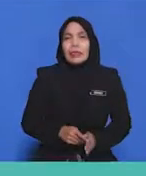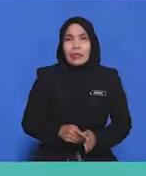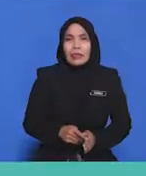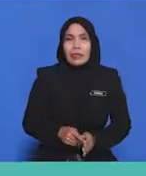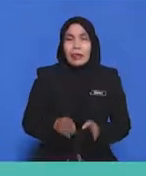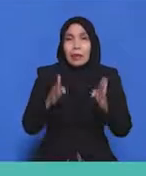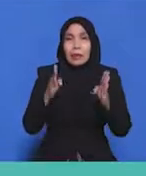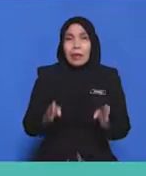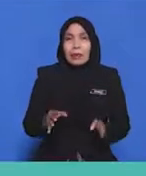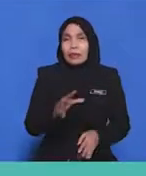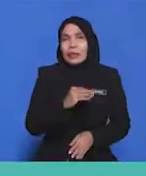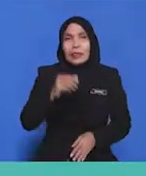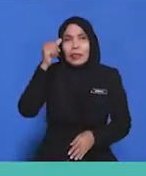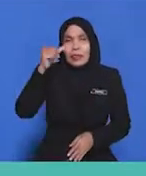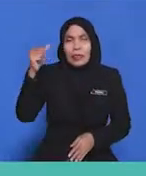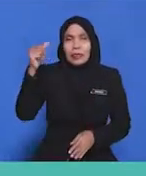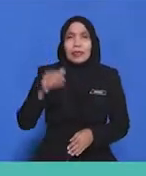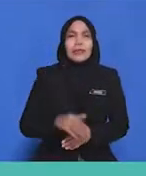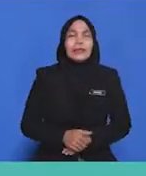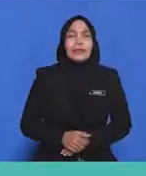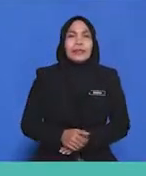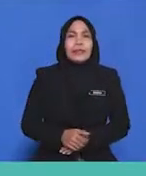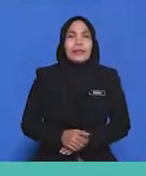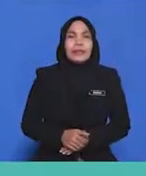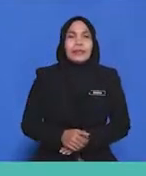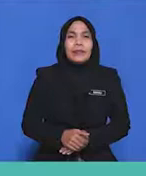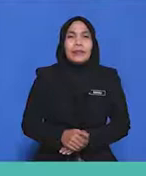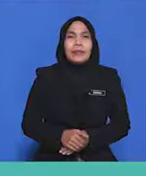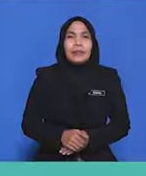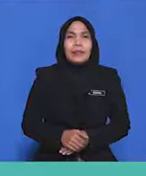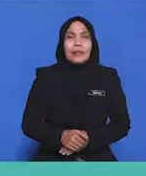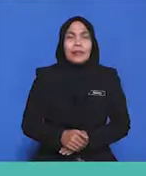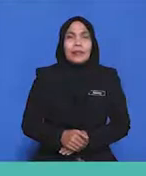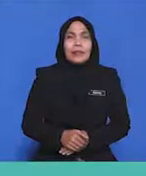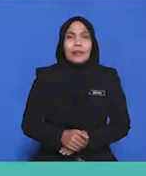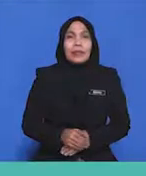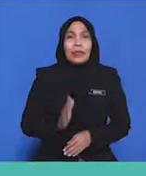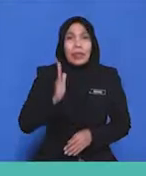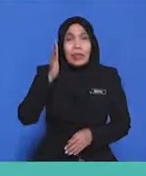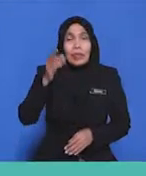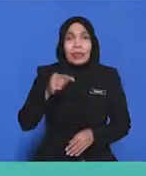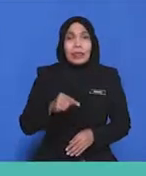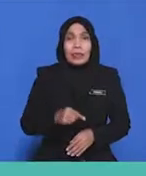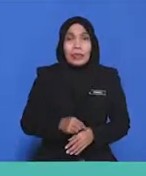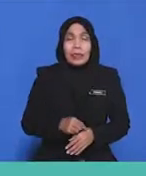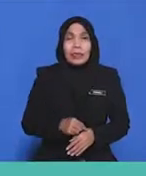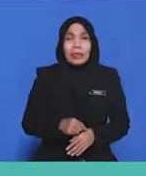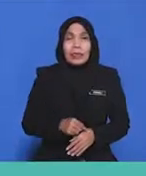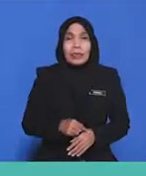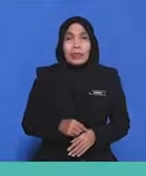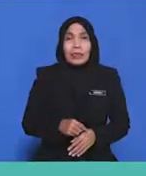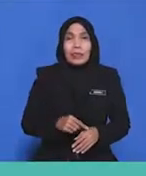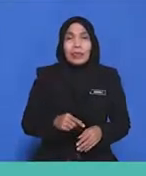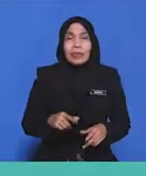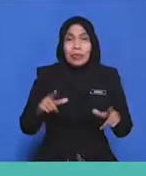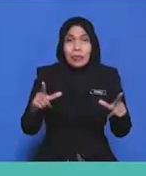ini bukan sahaja berlaku dalam institusi sukan berkenaan, malahan akan diaplikasikan dalam